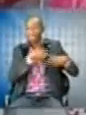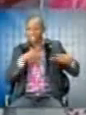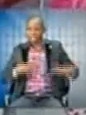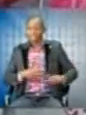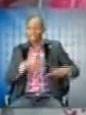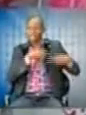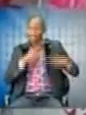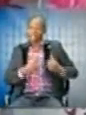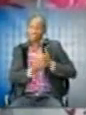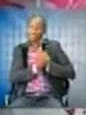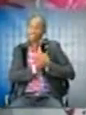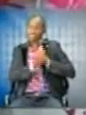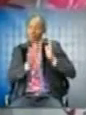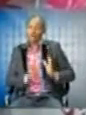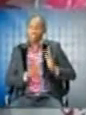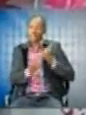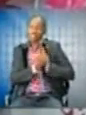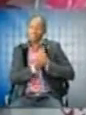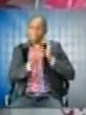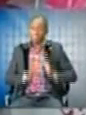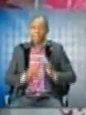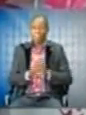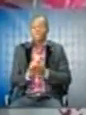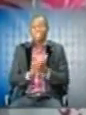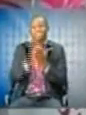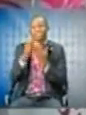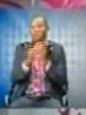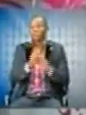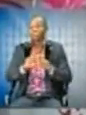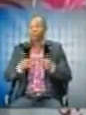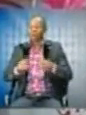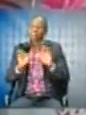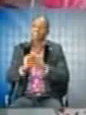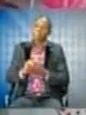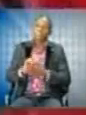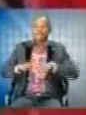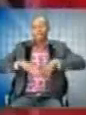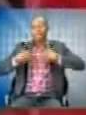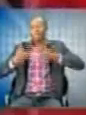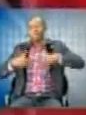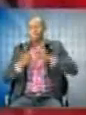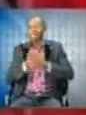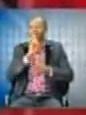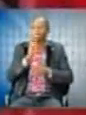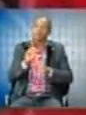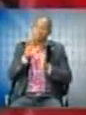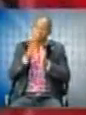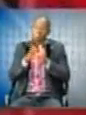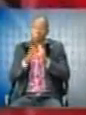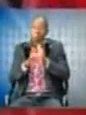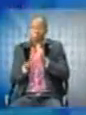la fête des amoureux. Mais à Lubumbashi, selon les observateurs, l'ambiance de la Saint-Valentin a régressé.